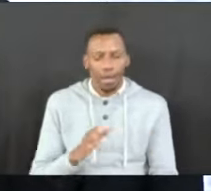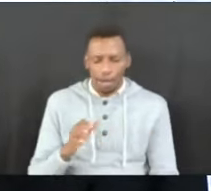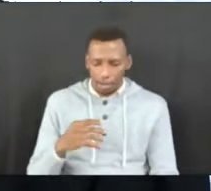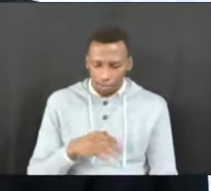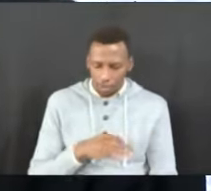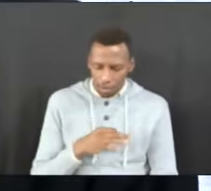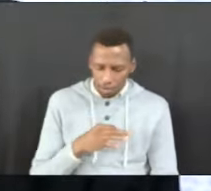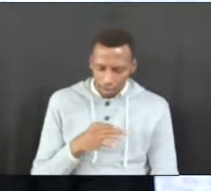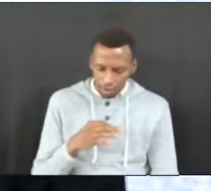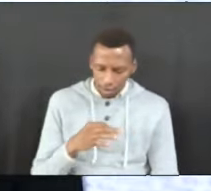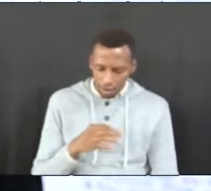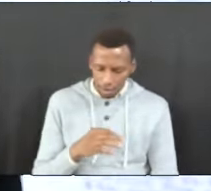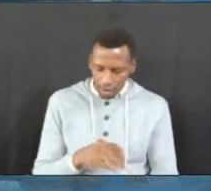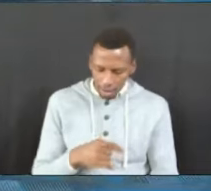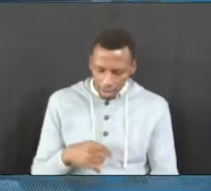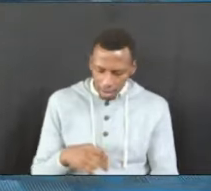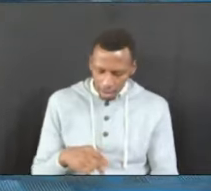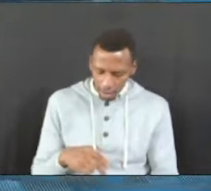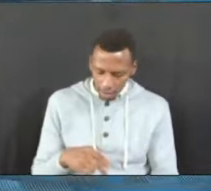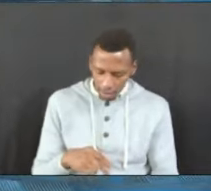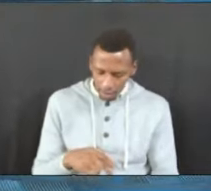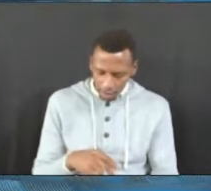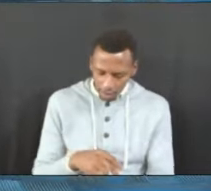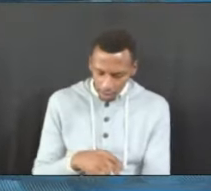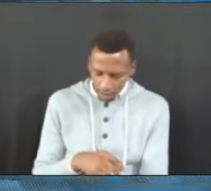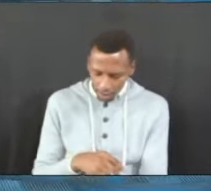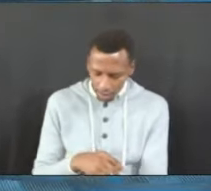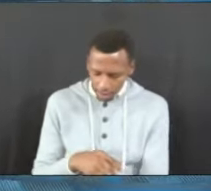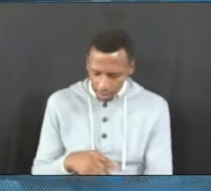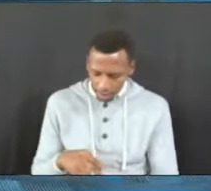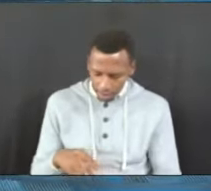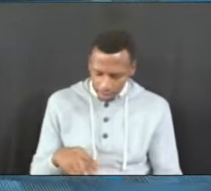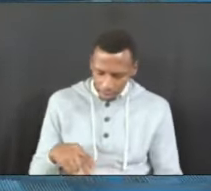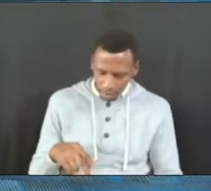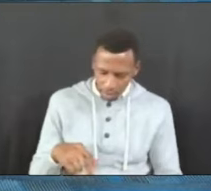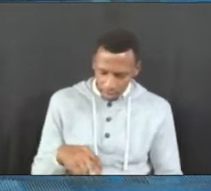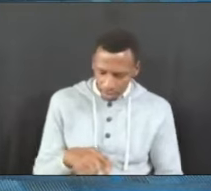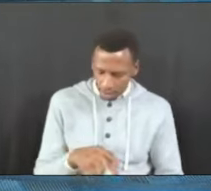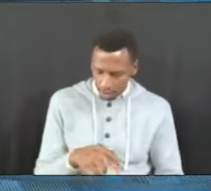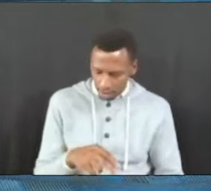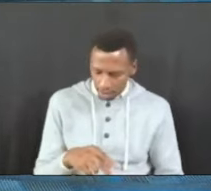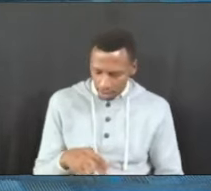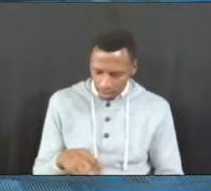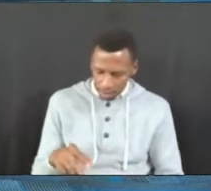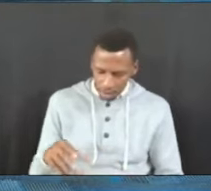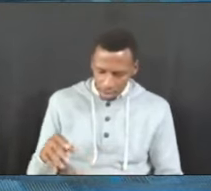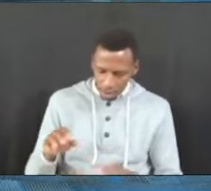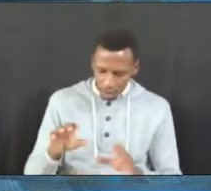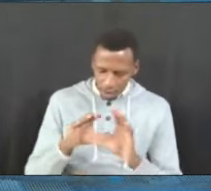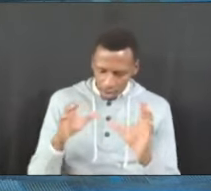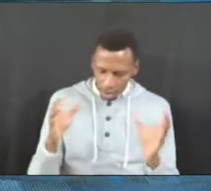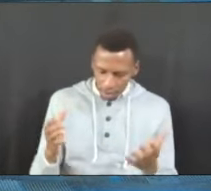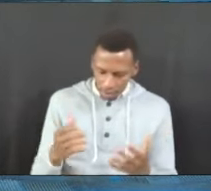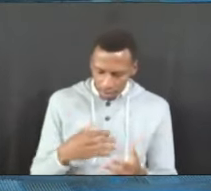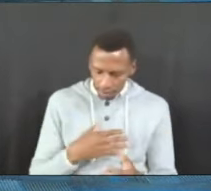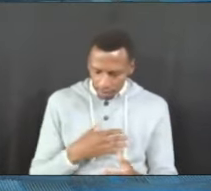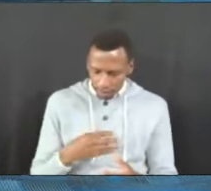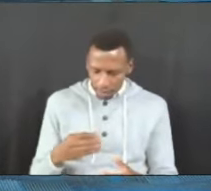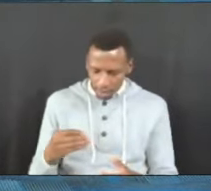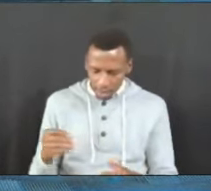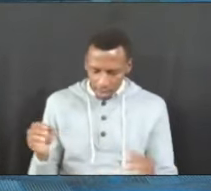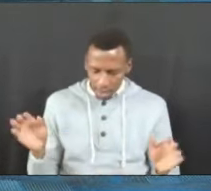nikitembea yapote dunia ni